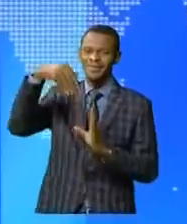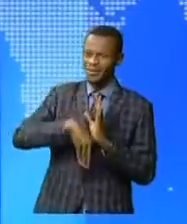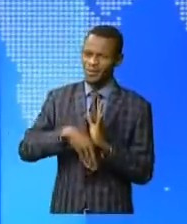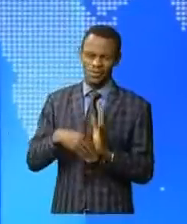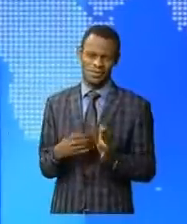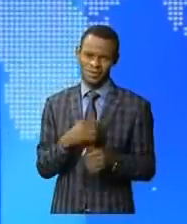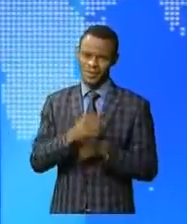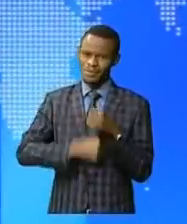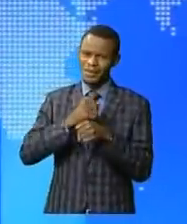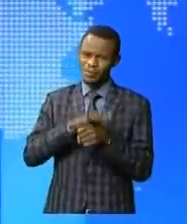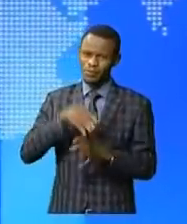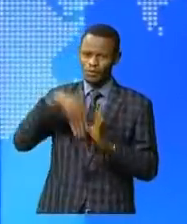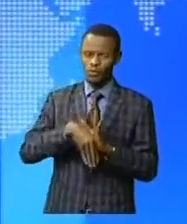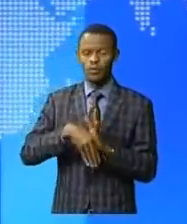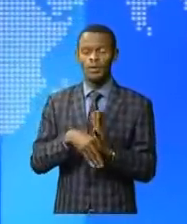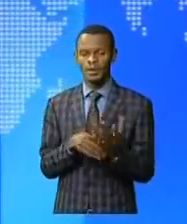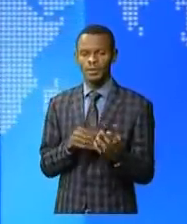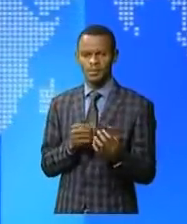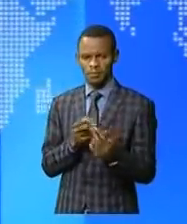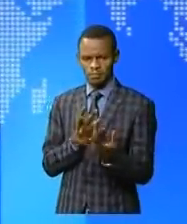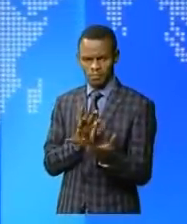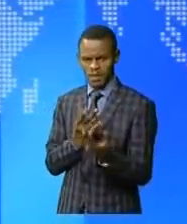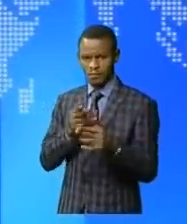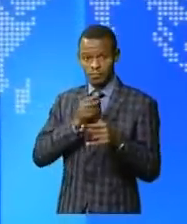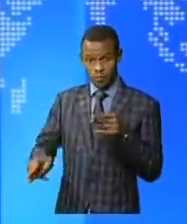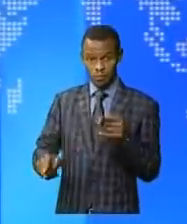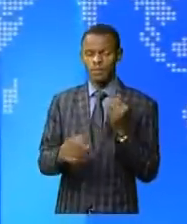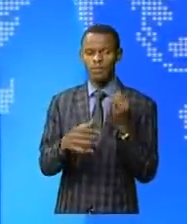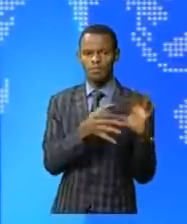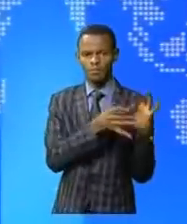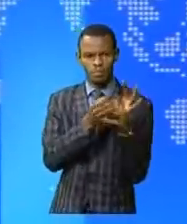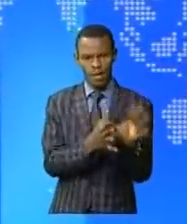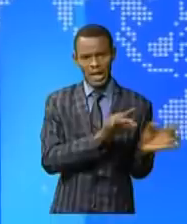pour l'exploitation des blocs gaziers. La Sonahydrock